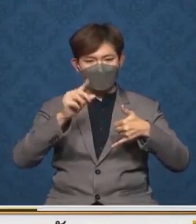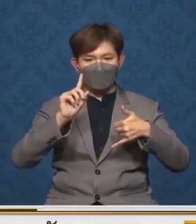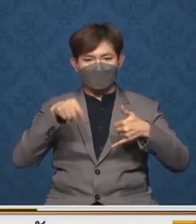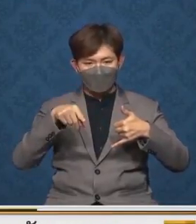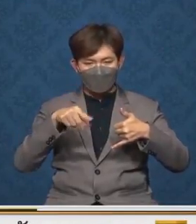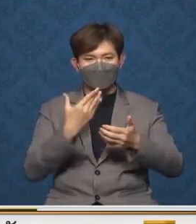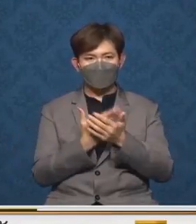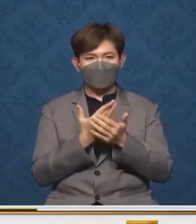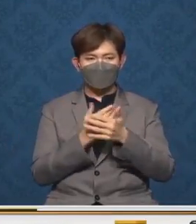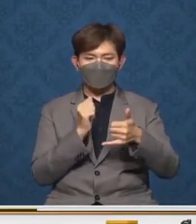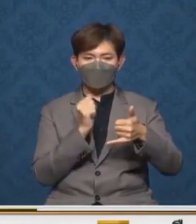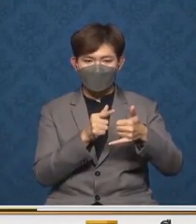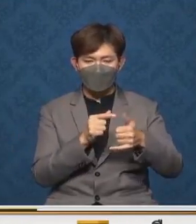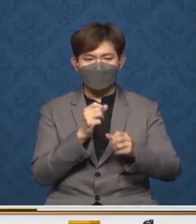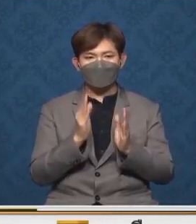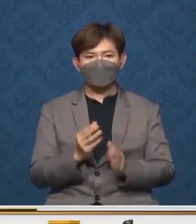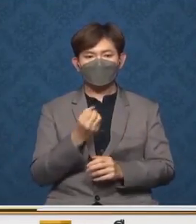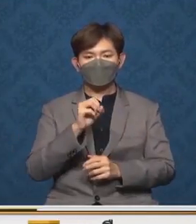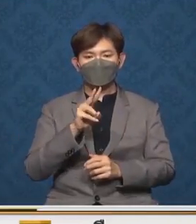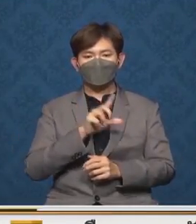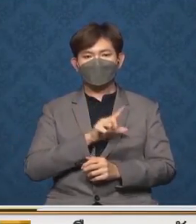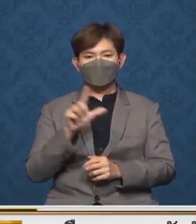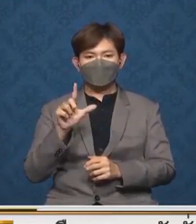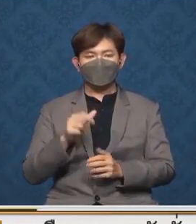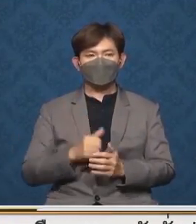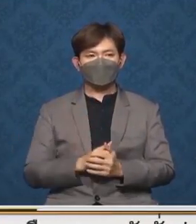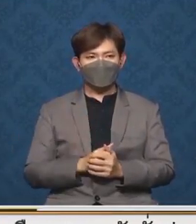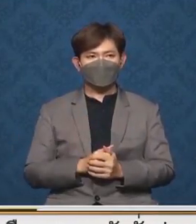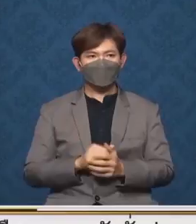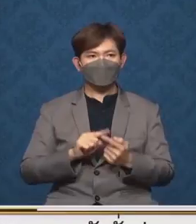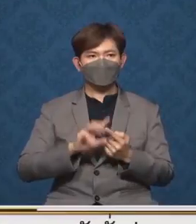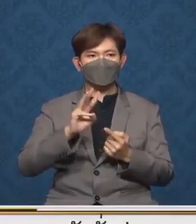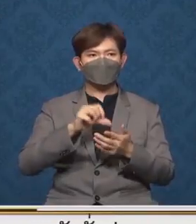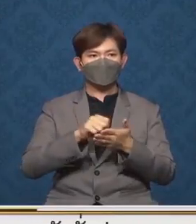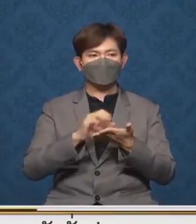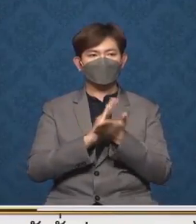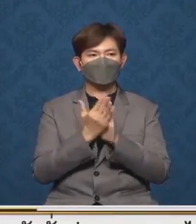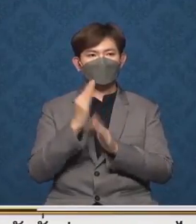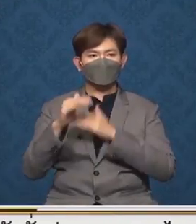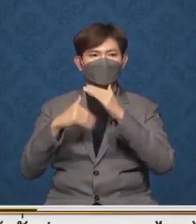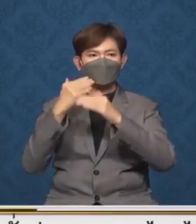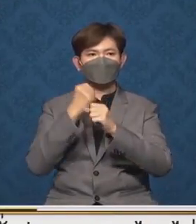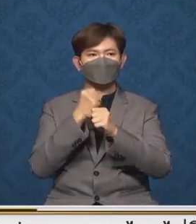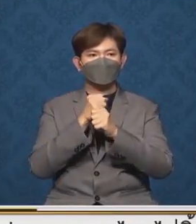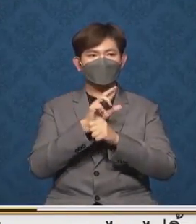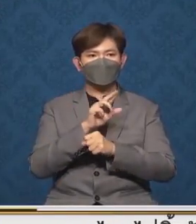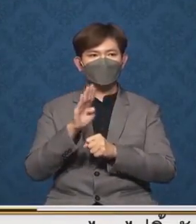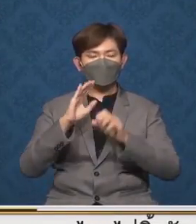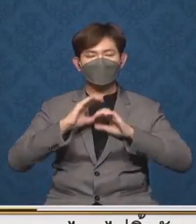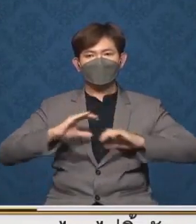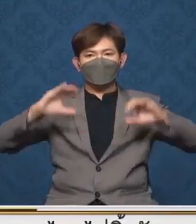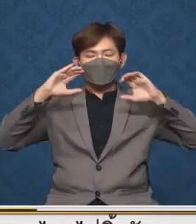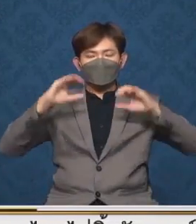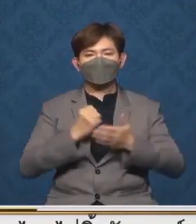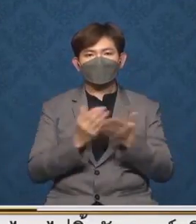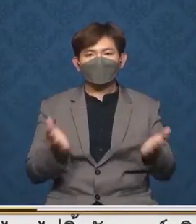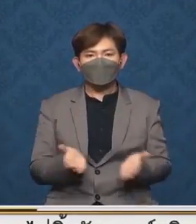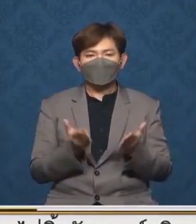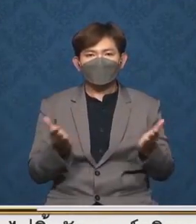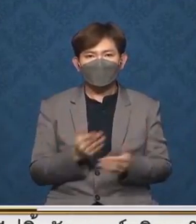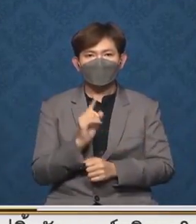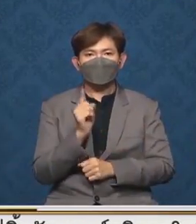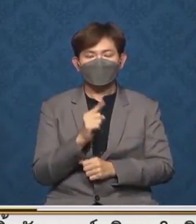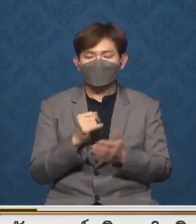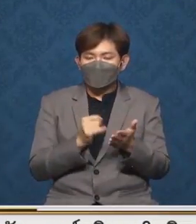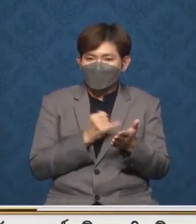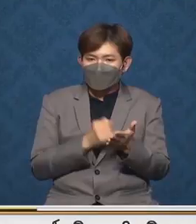จ้างงาน12ล้านคน 6. การปฏิรูปและการพัฒนาระบบการบริหารงานภาครัฐโดยเน้นเสริมศักยภาพสร้างความสะ